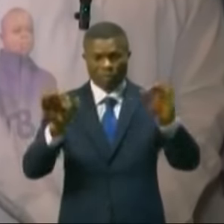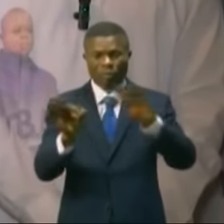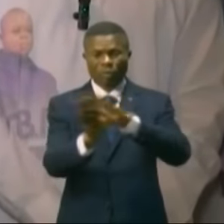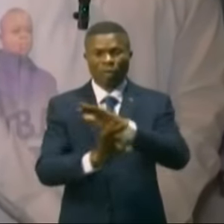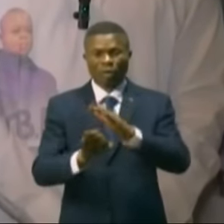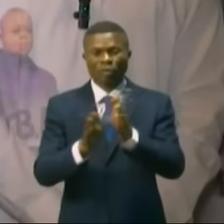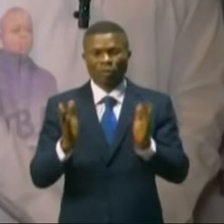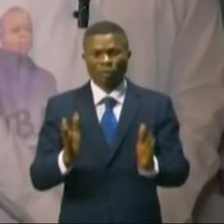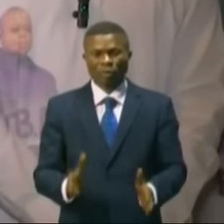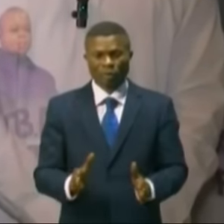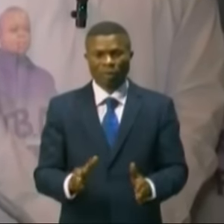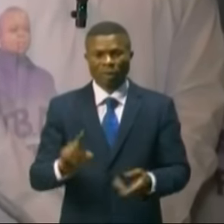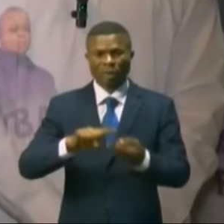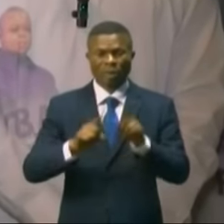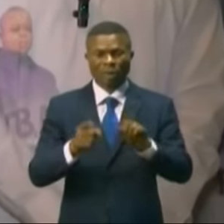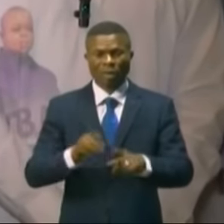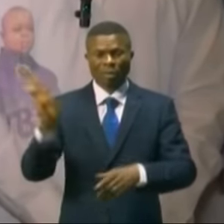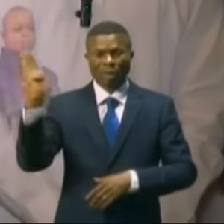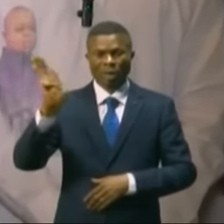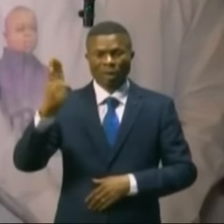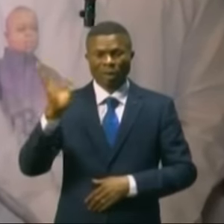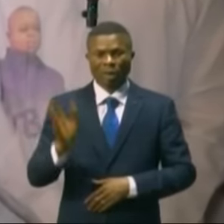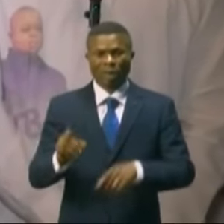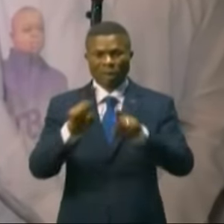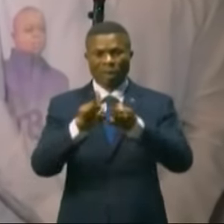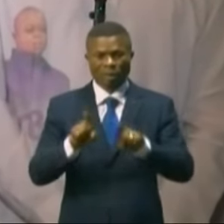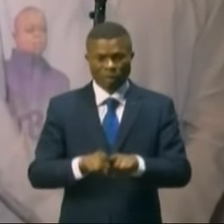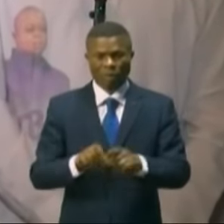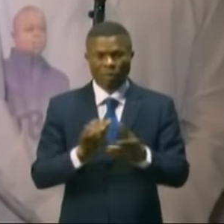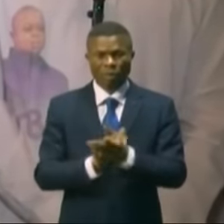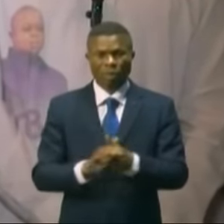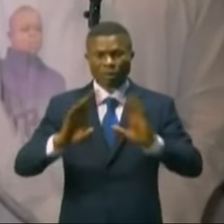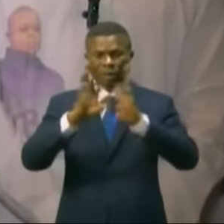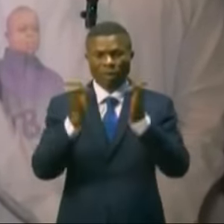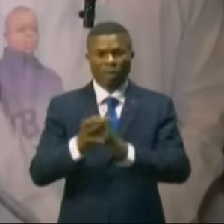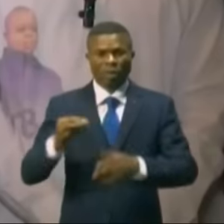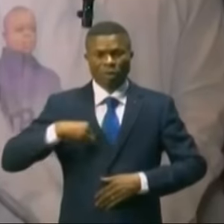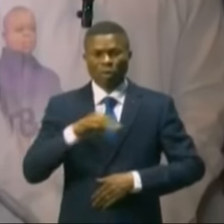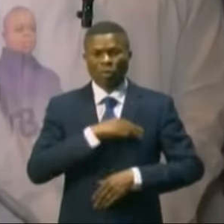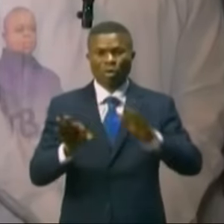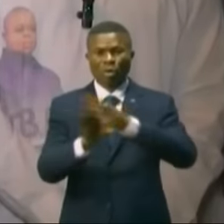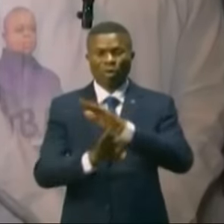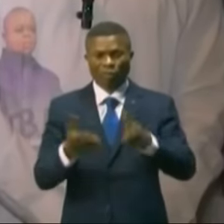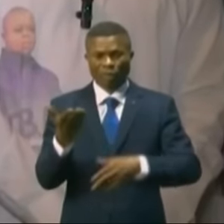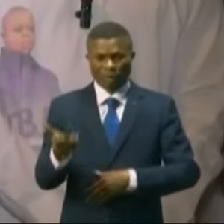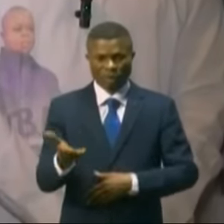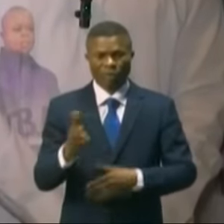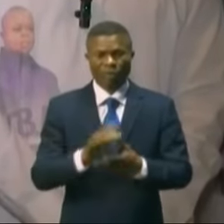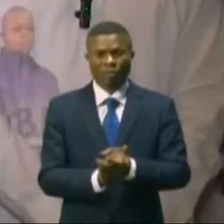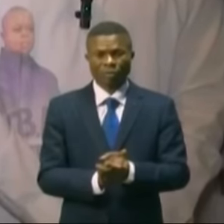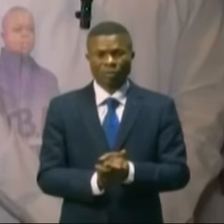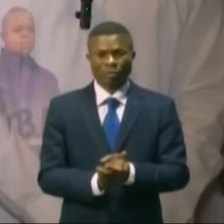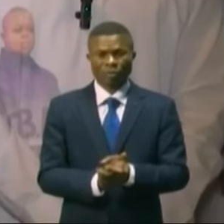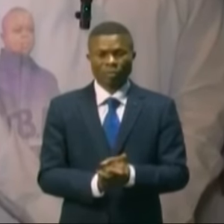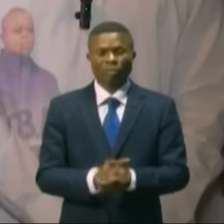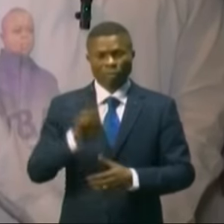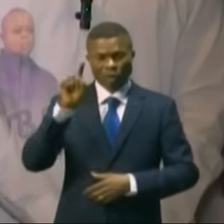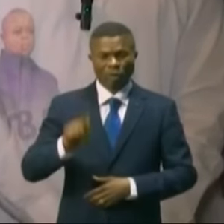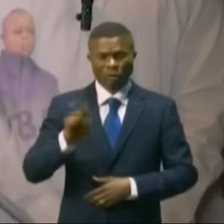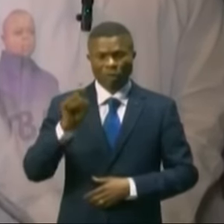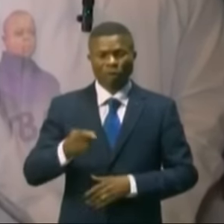fondateur, l'apôtre Barnabé Mwakidi, ainsi que de tous les membres de la Fondation, se fait le devoir